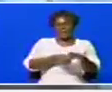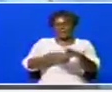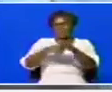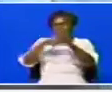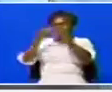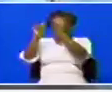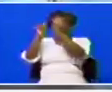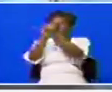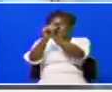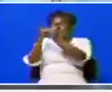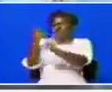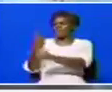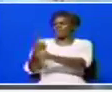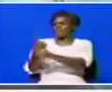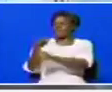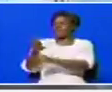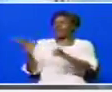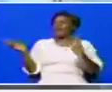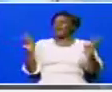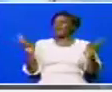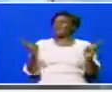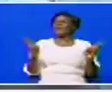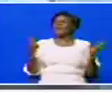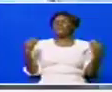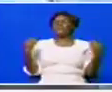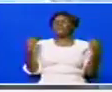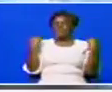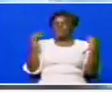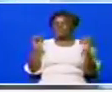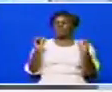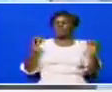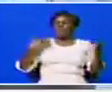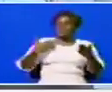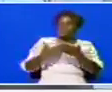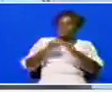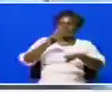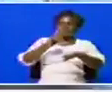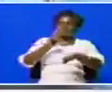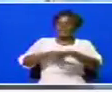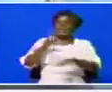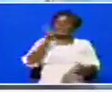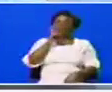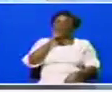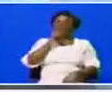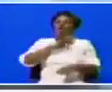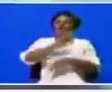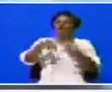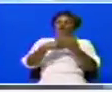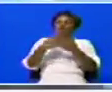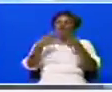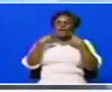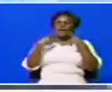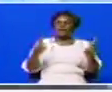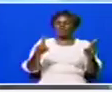kwamba yupo tayari na maafisa wake hawatolala hadi pengine hapo kesho ambapo matokeo yote rasmi yatakuwa